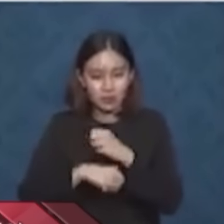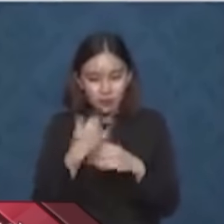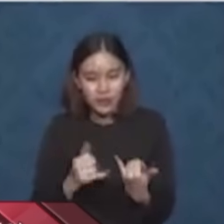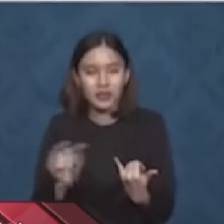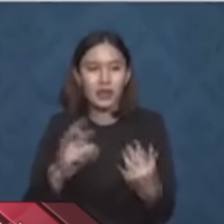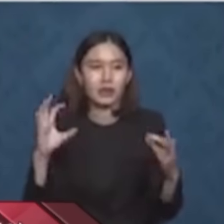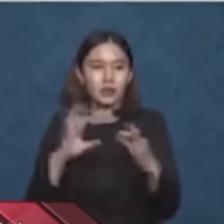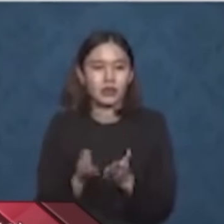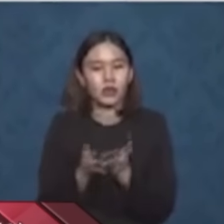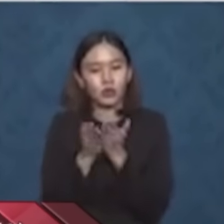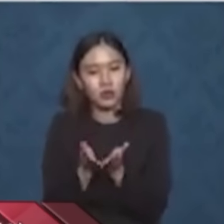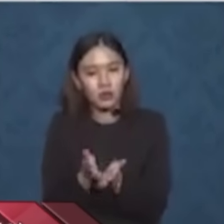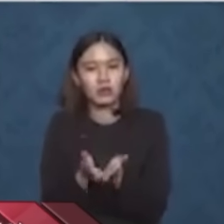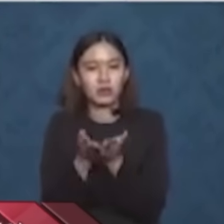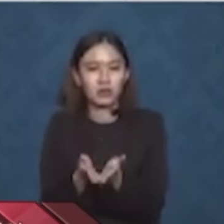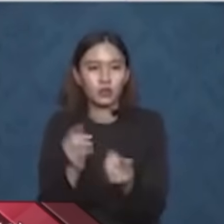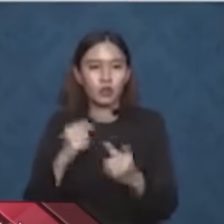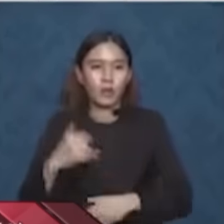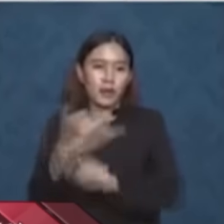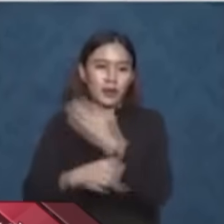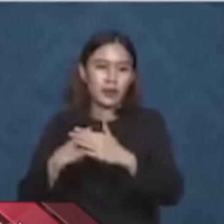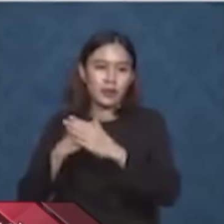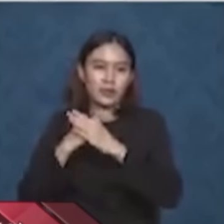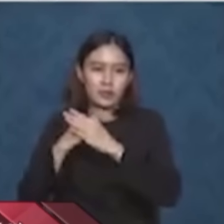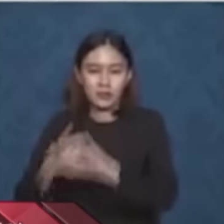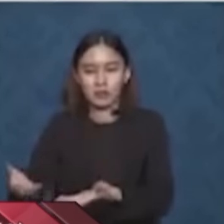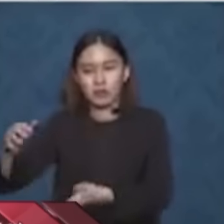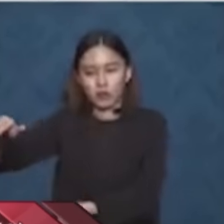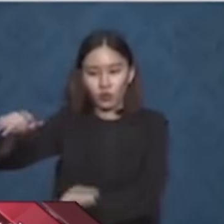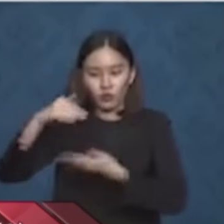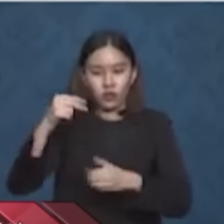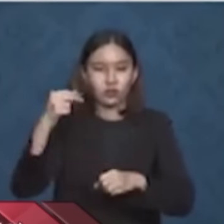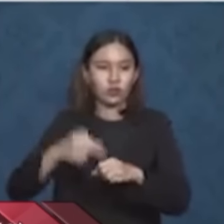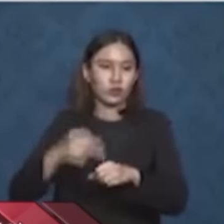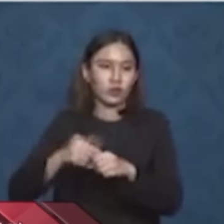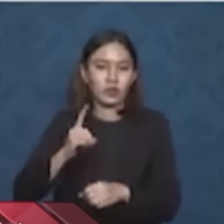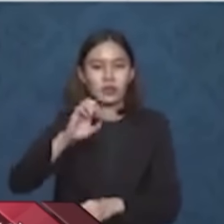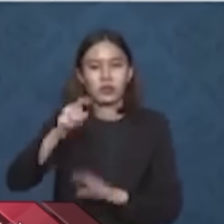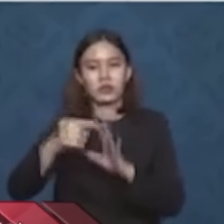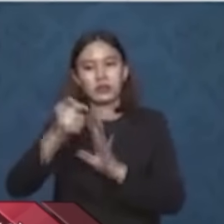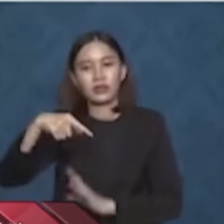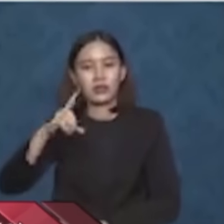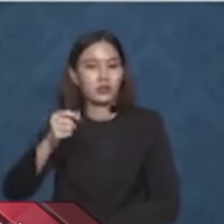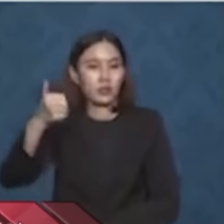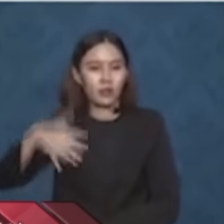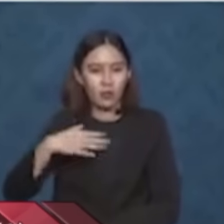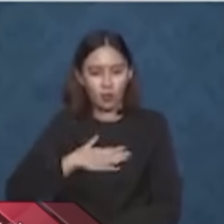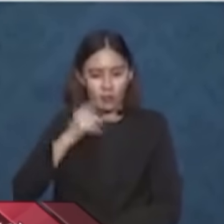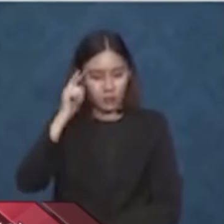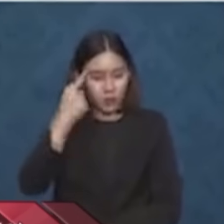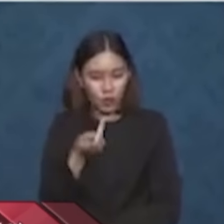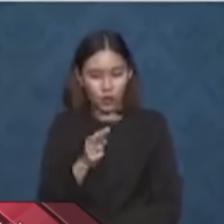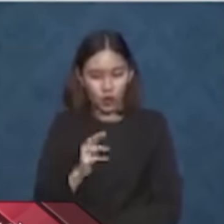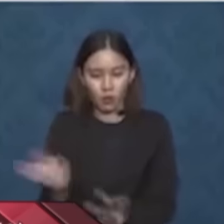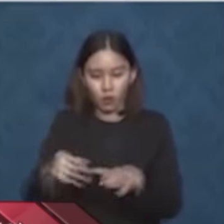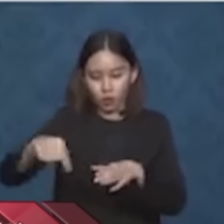ไม่พ้นเรื่องของเรือดำน้ำครับที่ทางจีนไม่สามารถส่งมอบให้เราด้วยเครื่องยนต์ดีเซล mtuของเยอรมันได้ผมไม่ทราบว่าครม